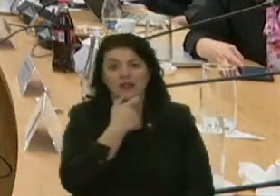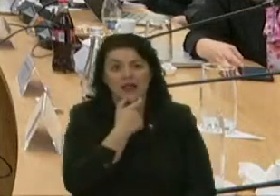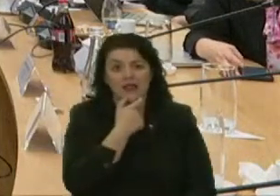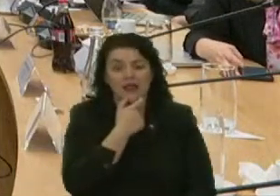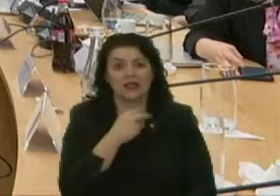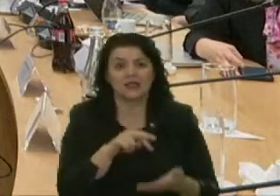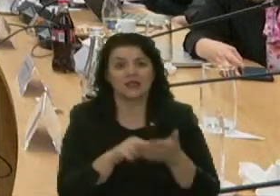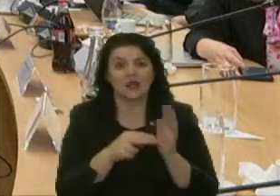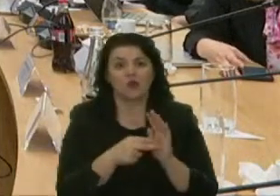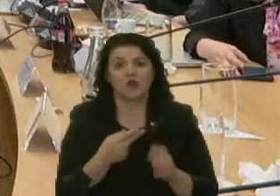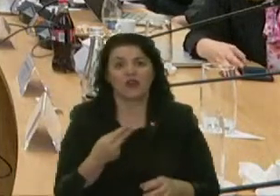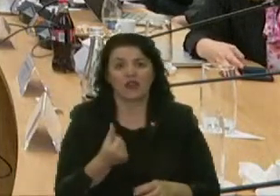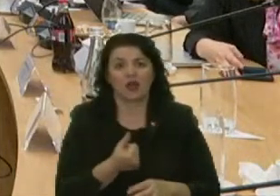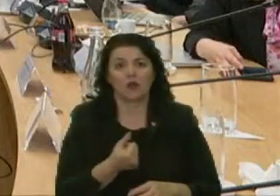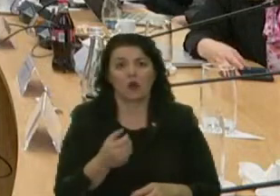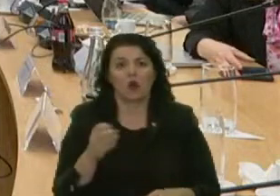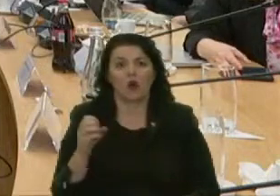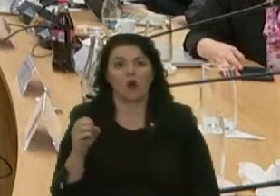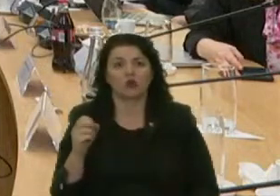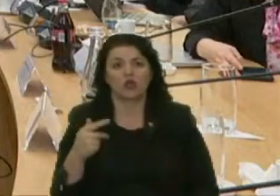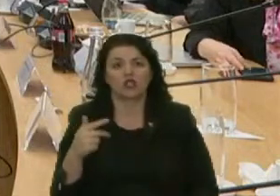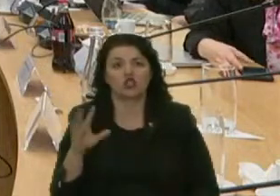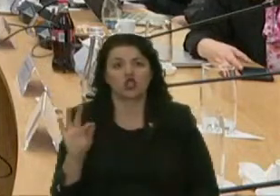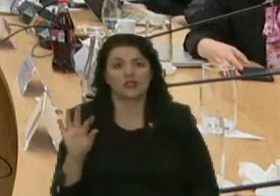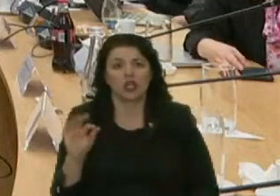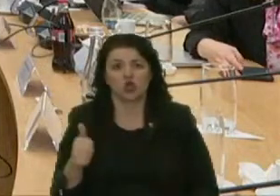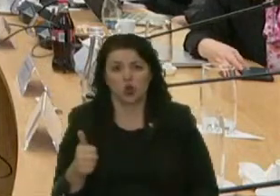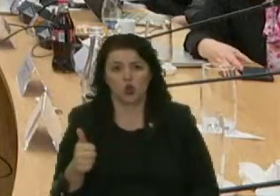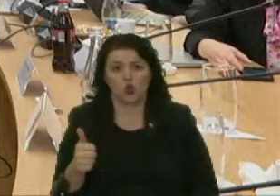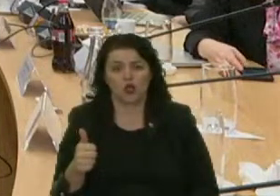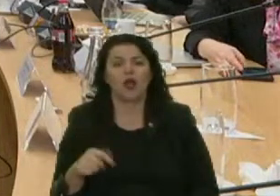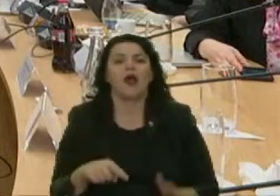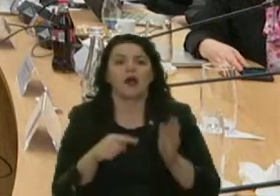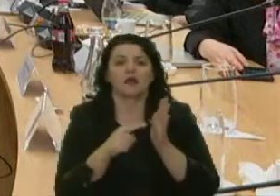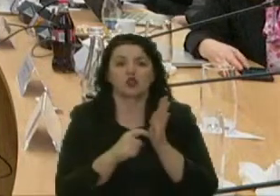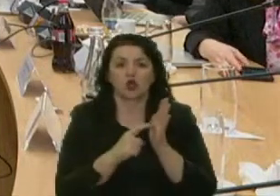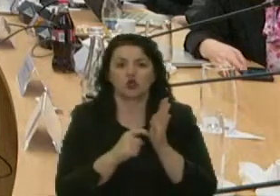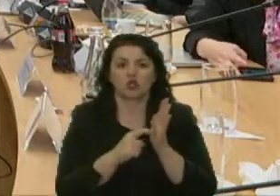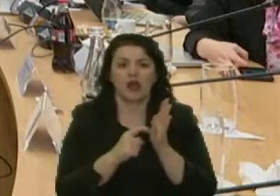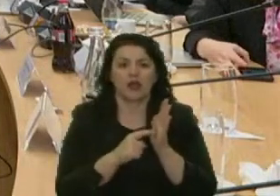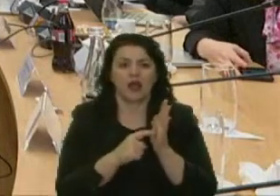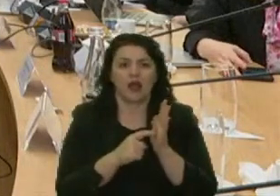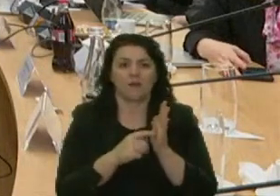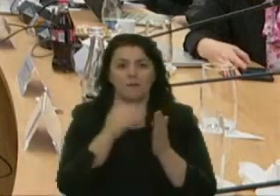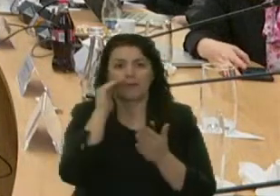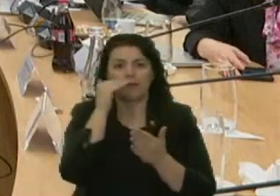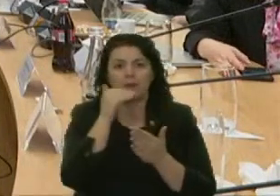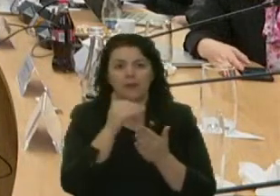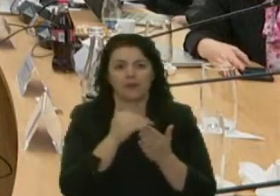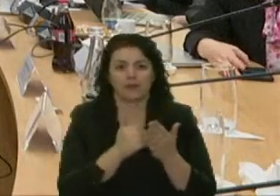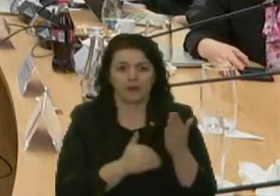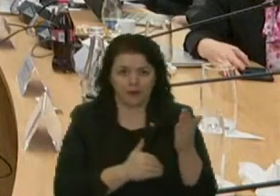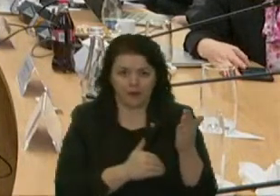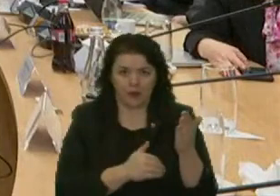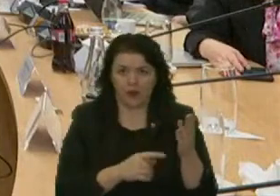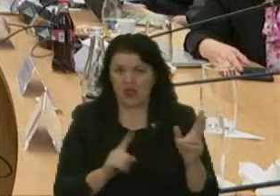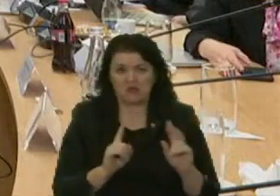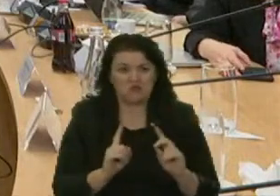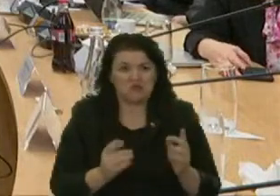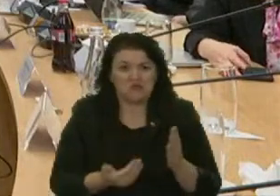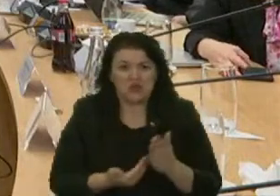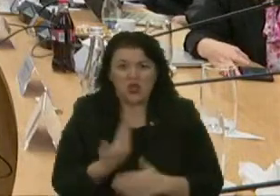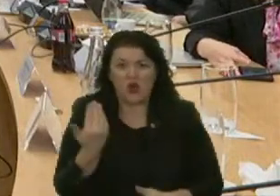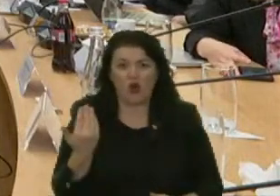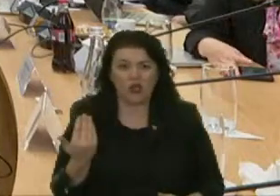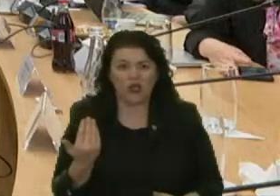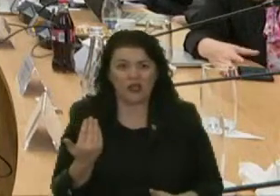sistemului de finanțare pe OG 51 această solicitare sau aceste solicitări sunt departe de a fi noi și